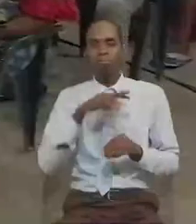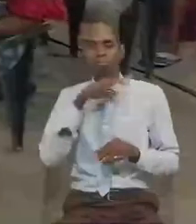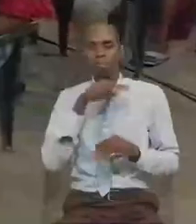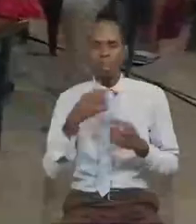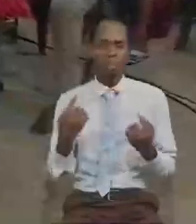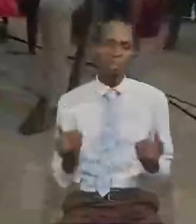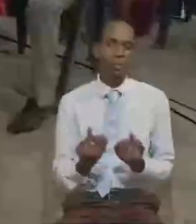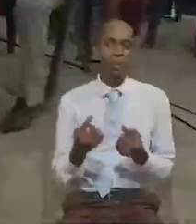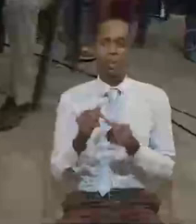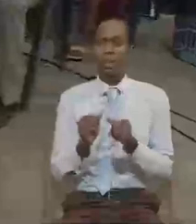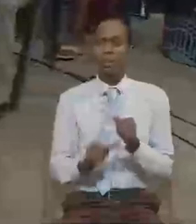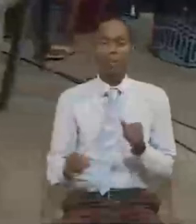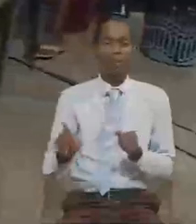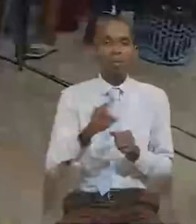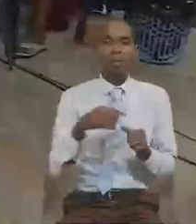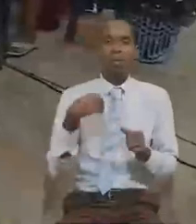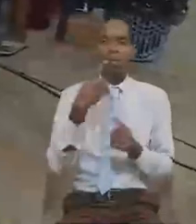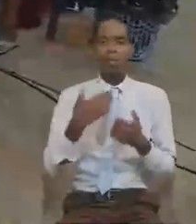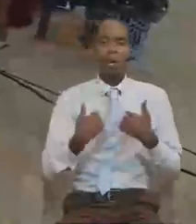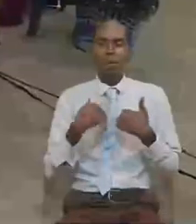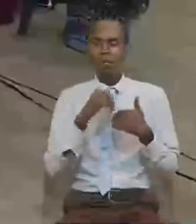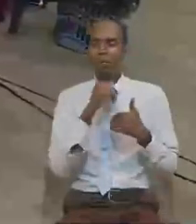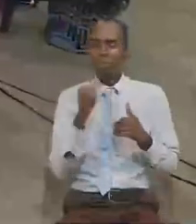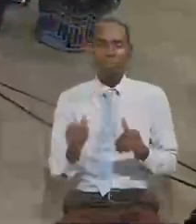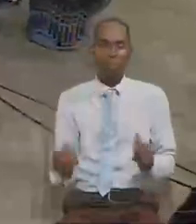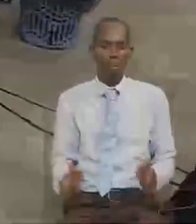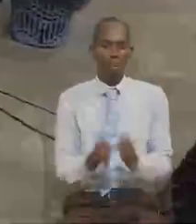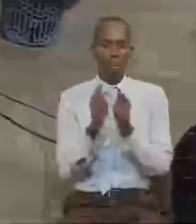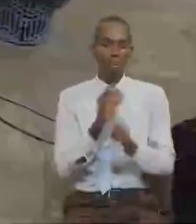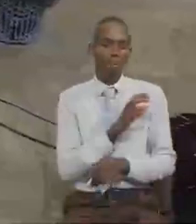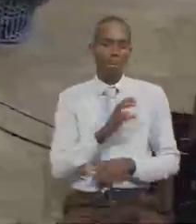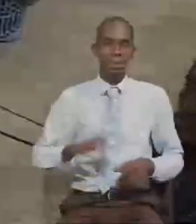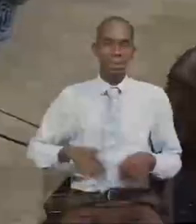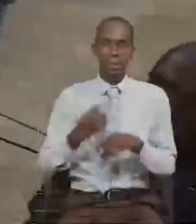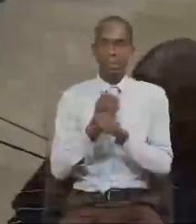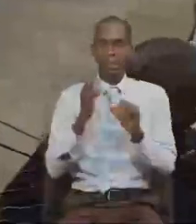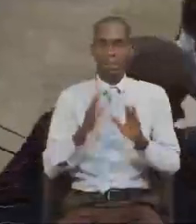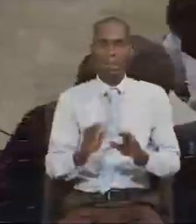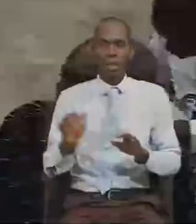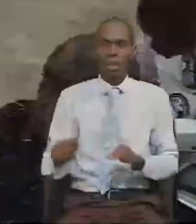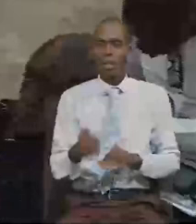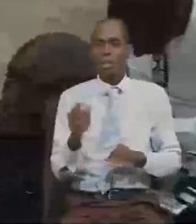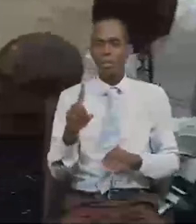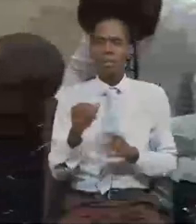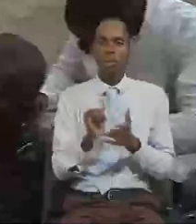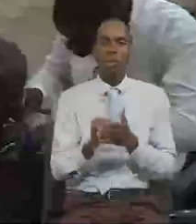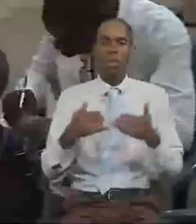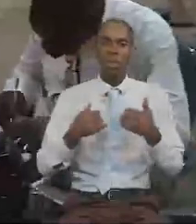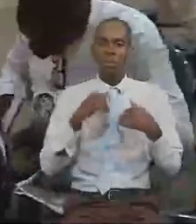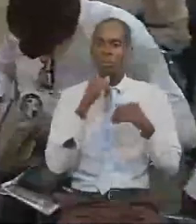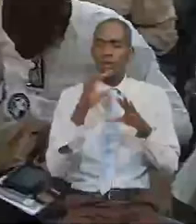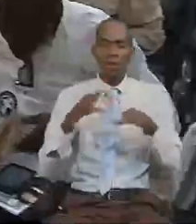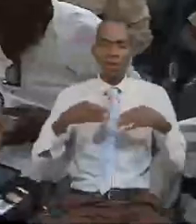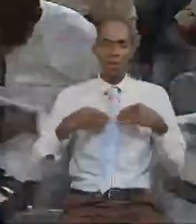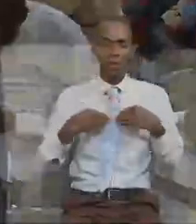Chacun, quiconque n'a pas encore rencontré Christ le Sauveur, quiconque n'a pas encore reçu la vie éternelle